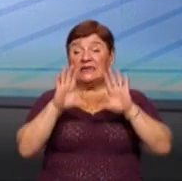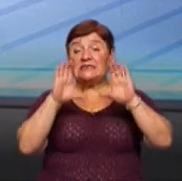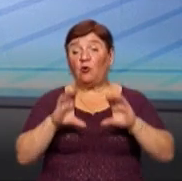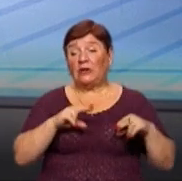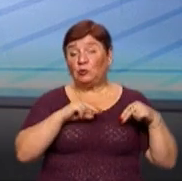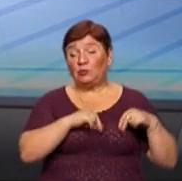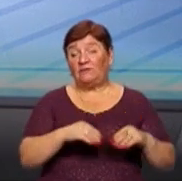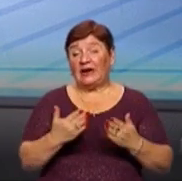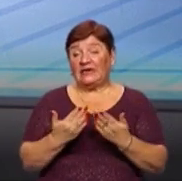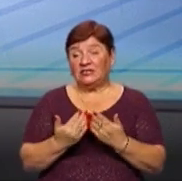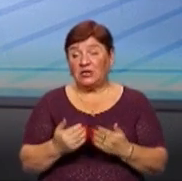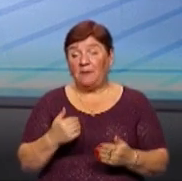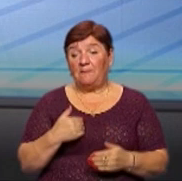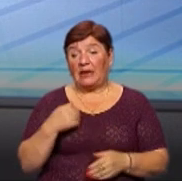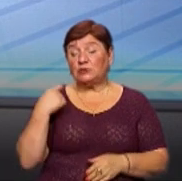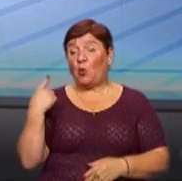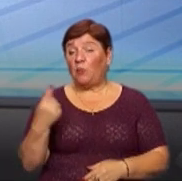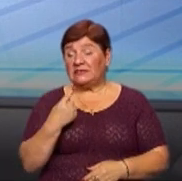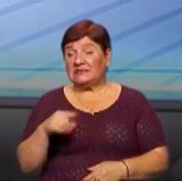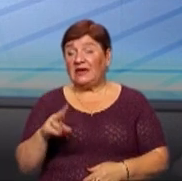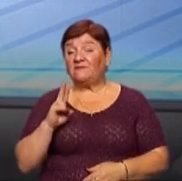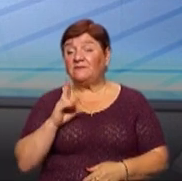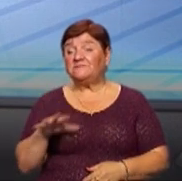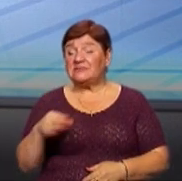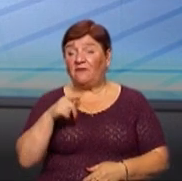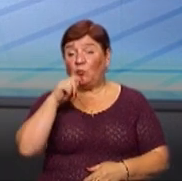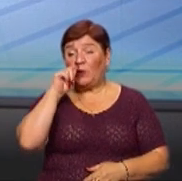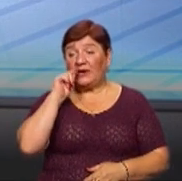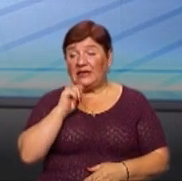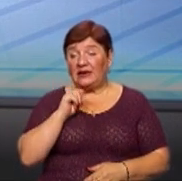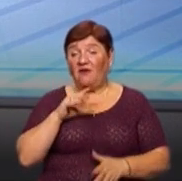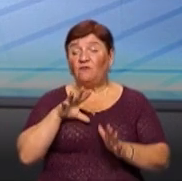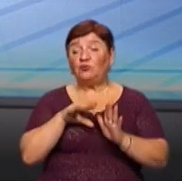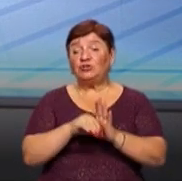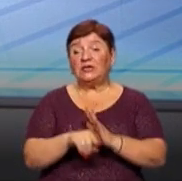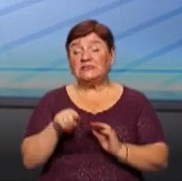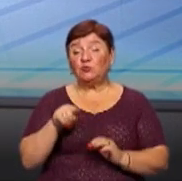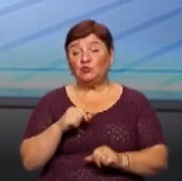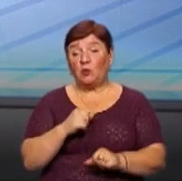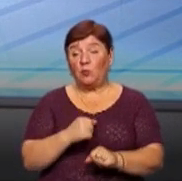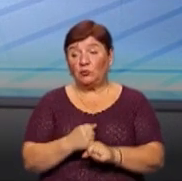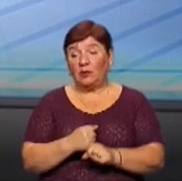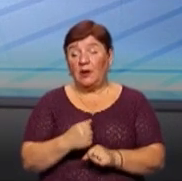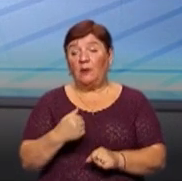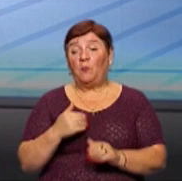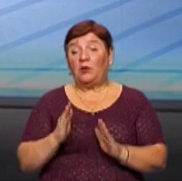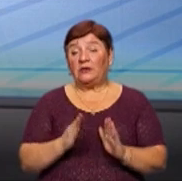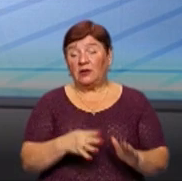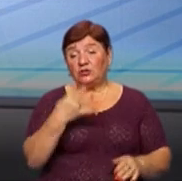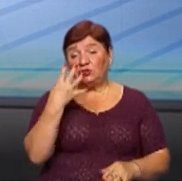електронну трудову книжку, так, ми в області, ну, як усюди в Україні, вже активно включилися в цю роботу. І на веб-портал у нас вже